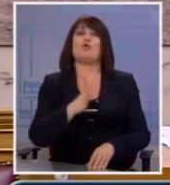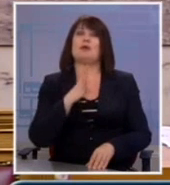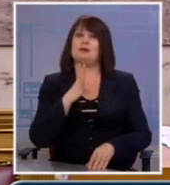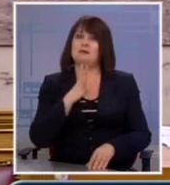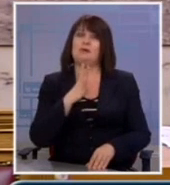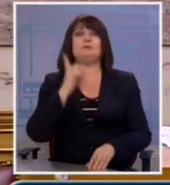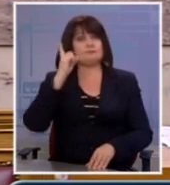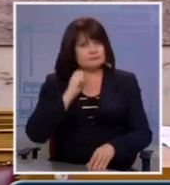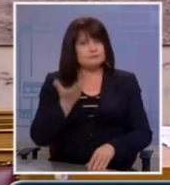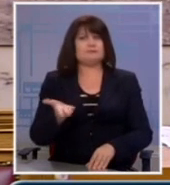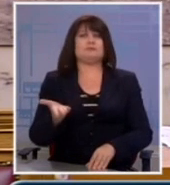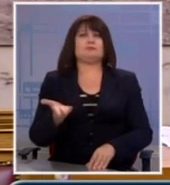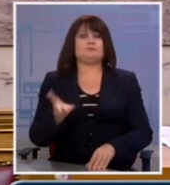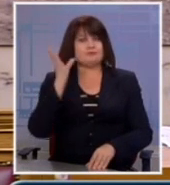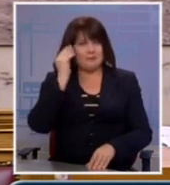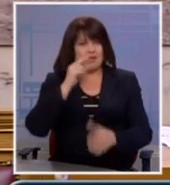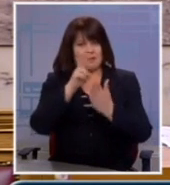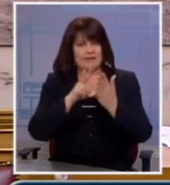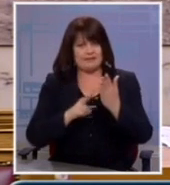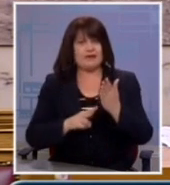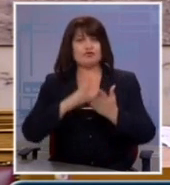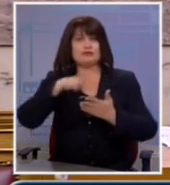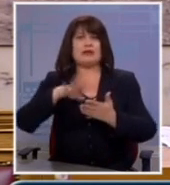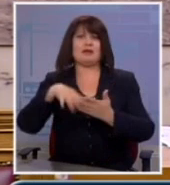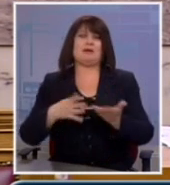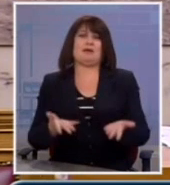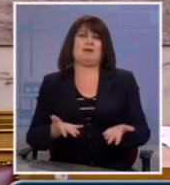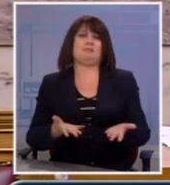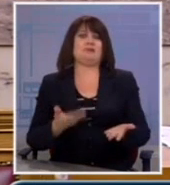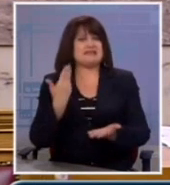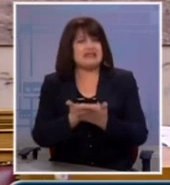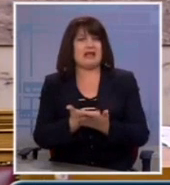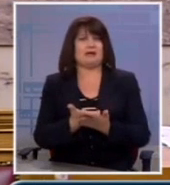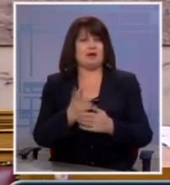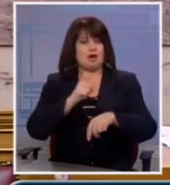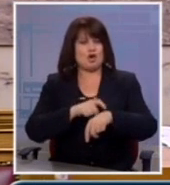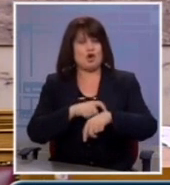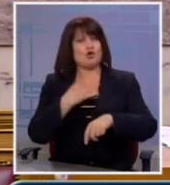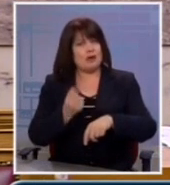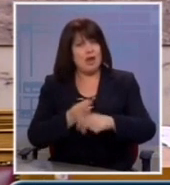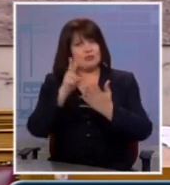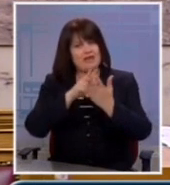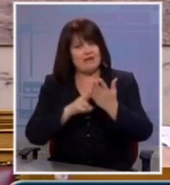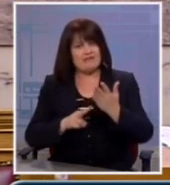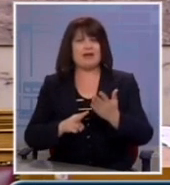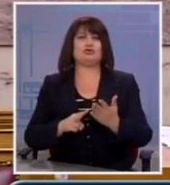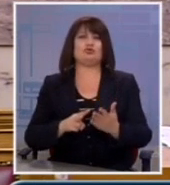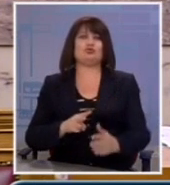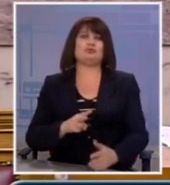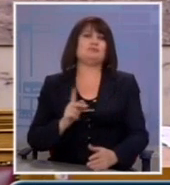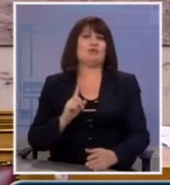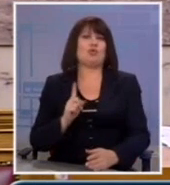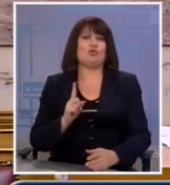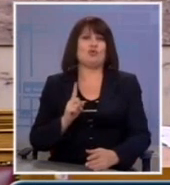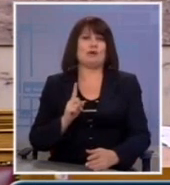να γνωρίζουν και να διαβάζουν τα κείμενα, να έχουν το χρόνο να το πράξουν και να μην καλούνται